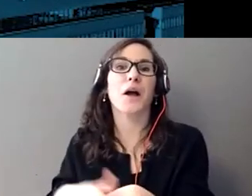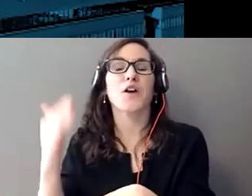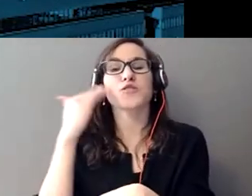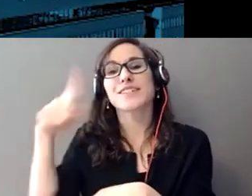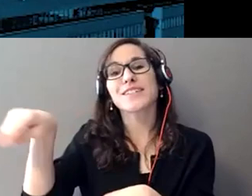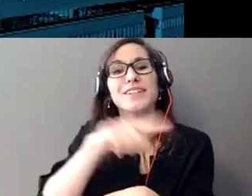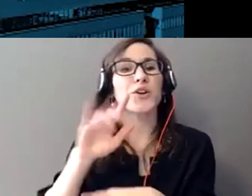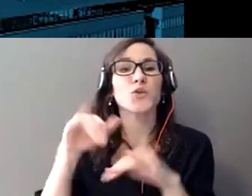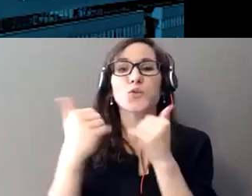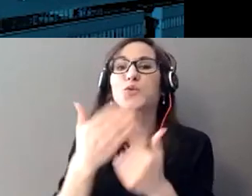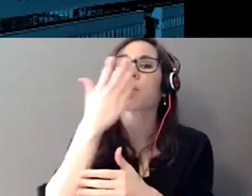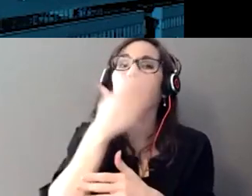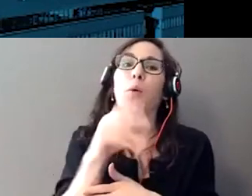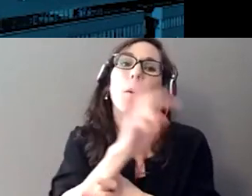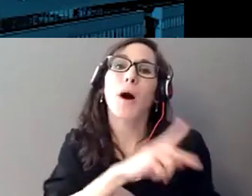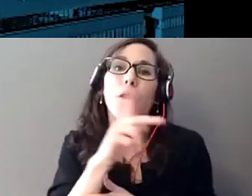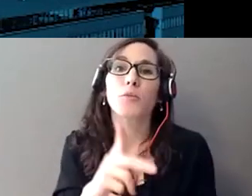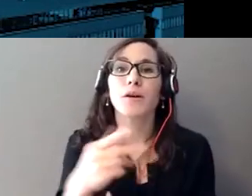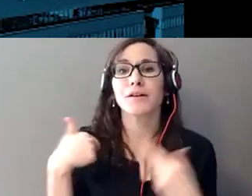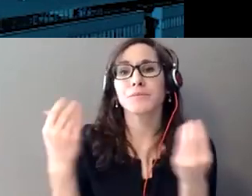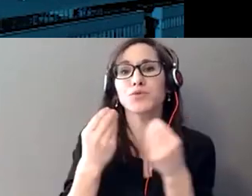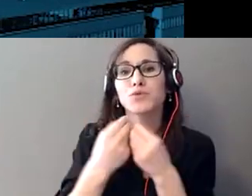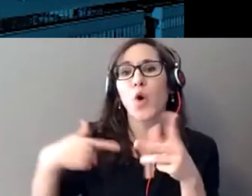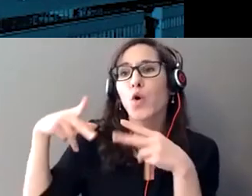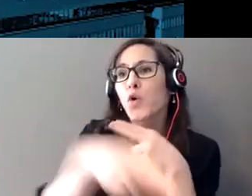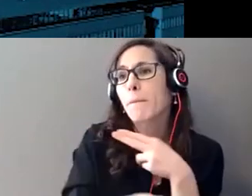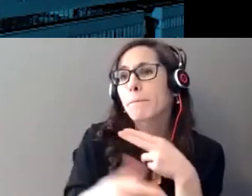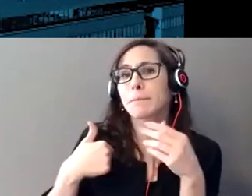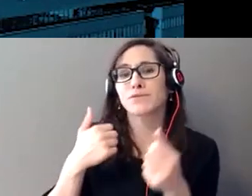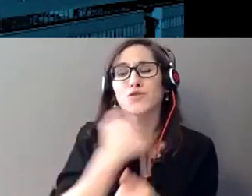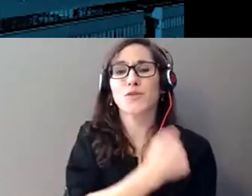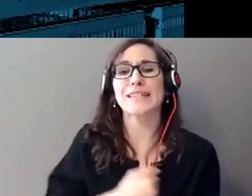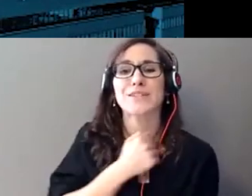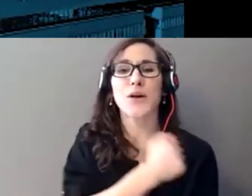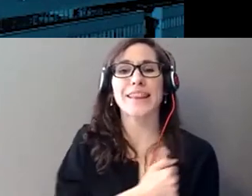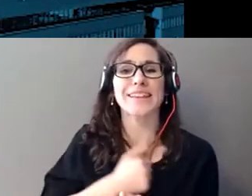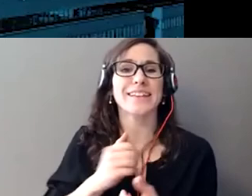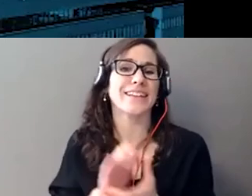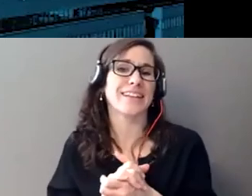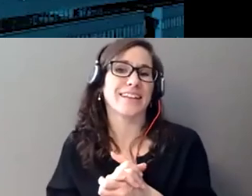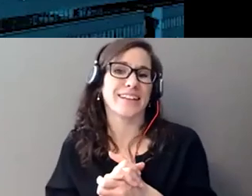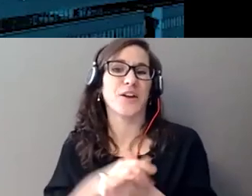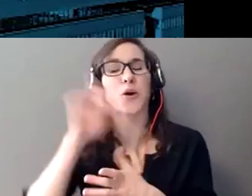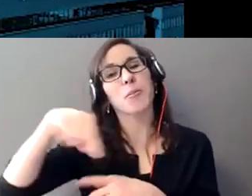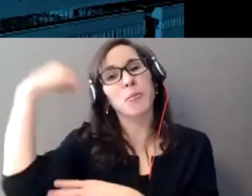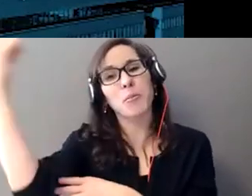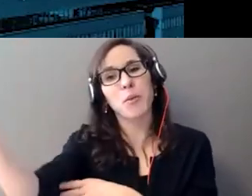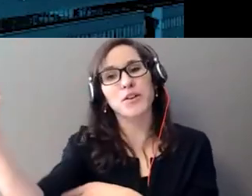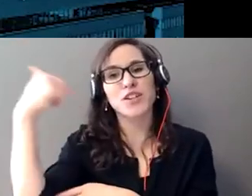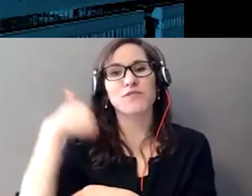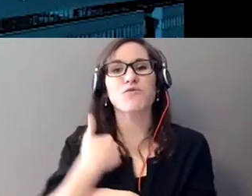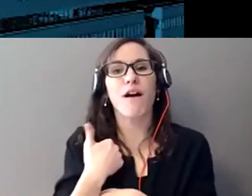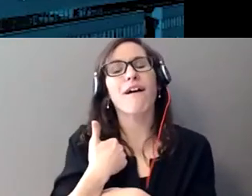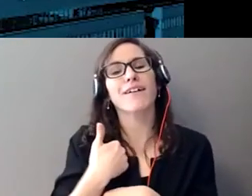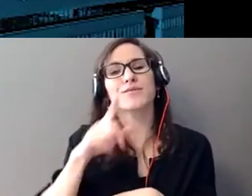et que j'ai coupé pas mal de vos interventions j'en suis vraiment désolé la prochaine fois on aura plus de temps